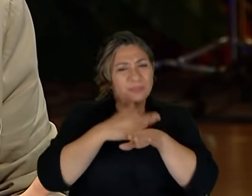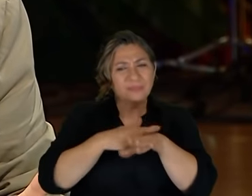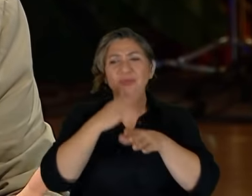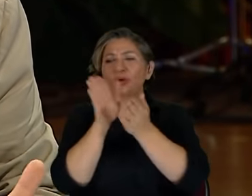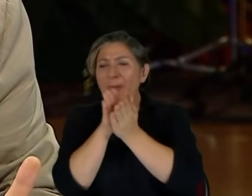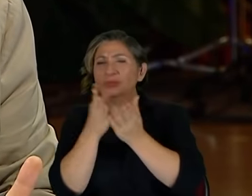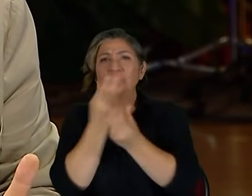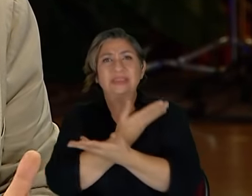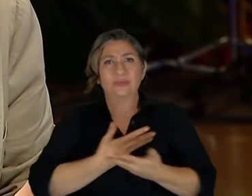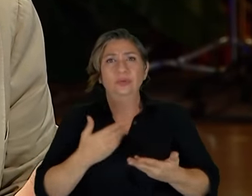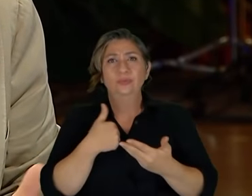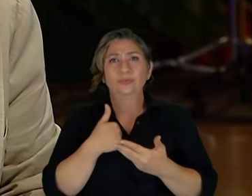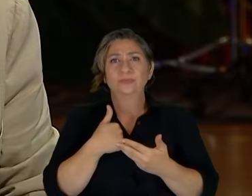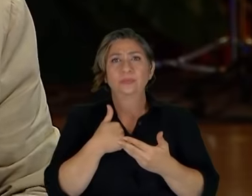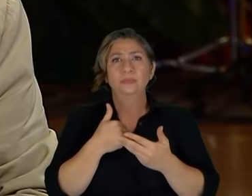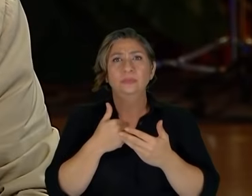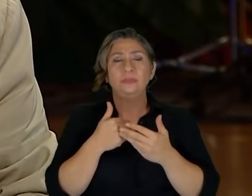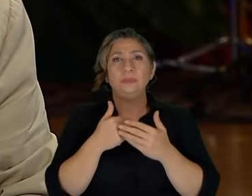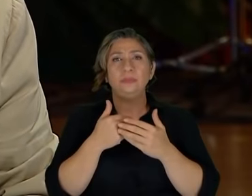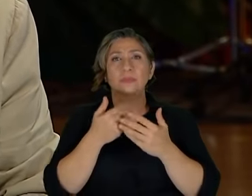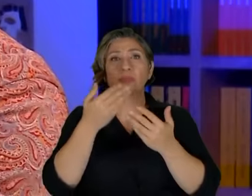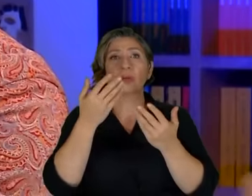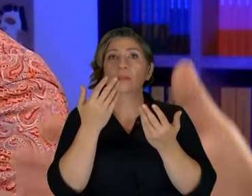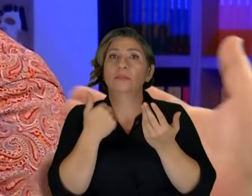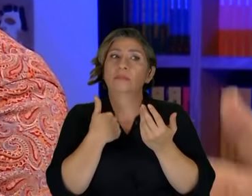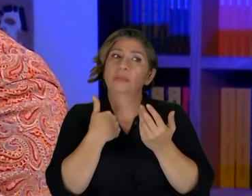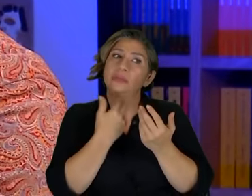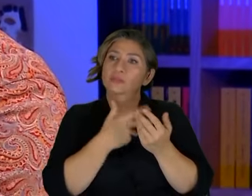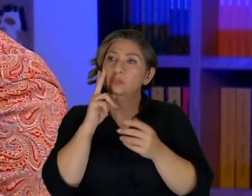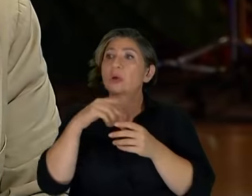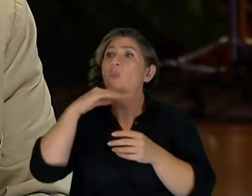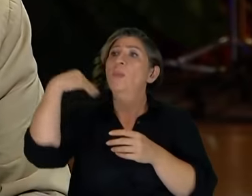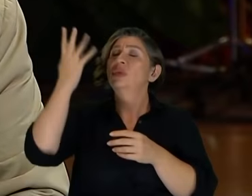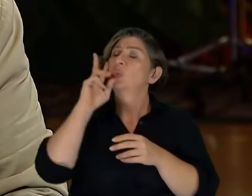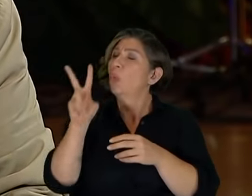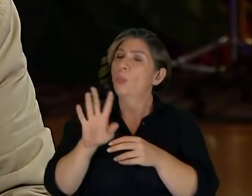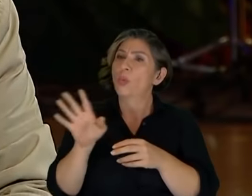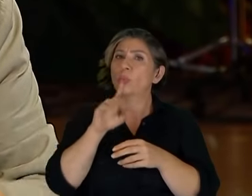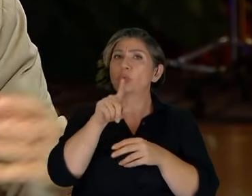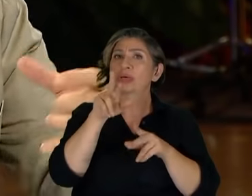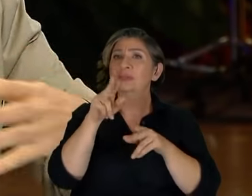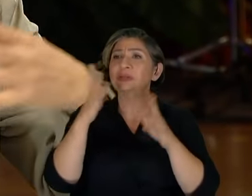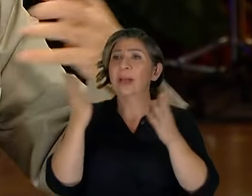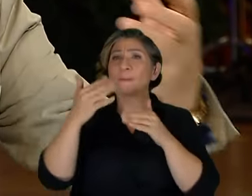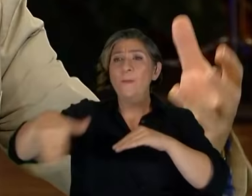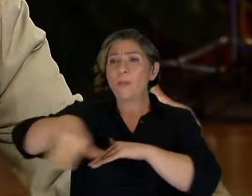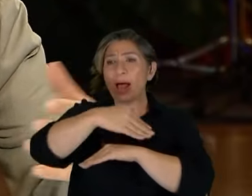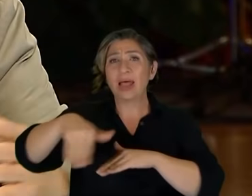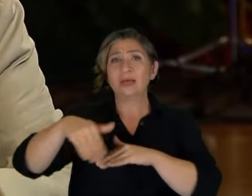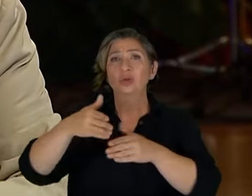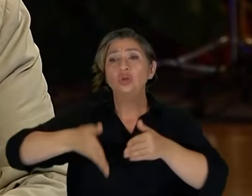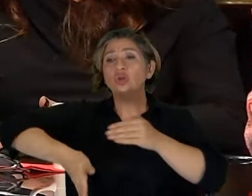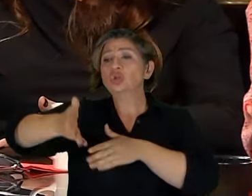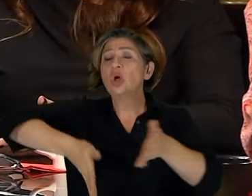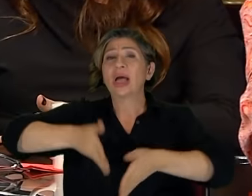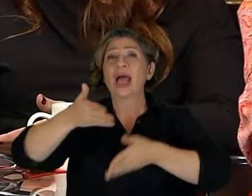Bütün hayvanları yani ben... Yiyor kim ya. Ama hangi ya, sevmiyoruz. Hayır. Mesela yurt dışında görmüyorum hiç mesela böyle bu kadar çok hani mahallelerde... Sokak